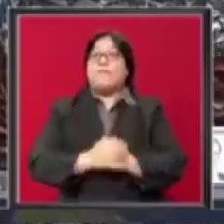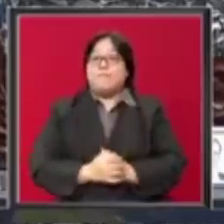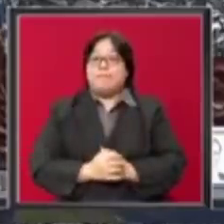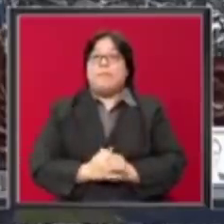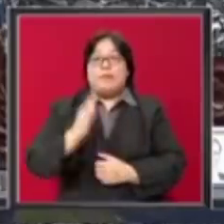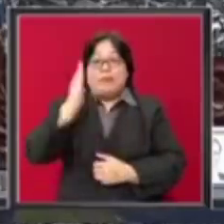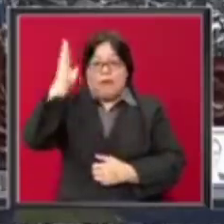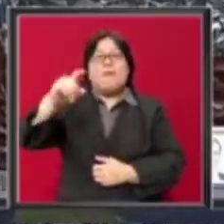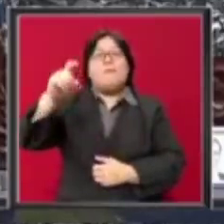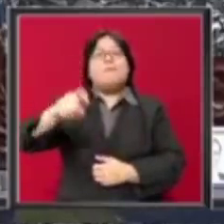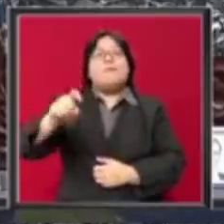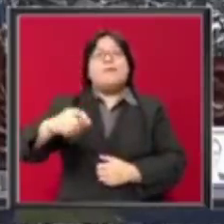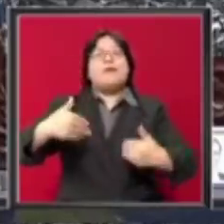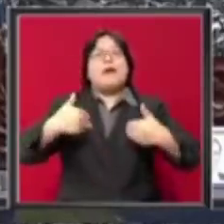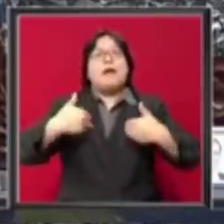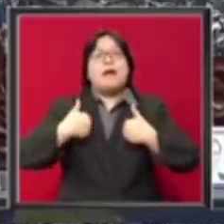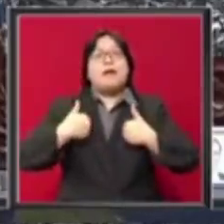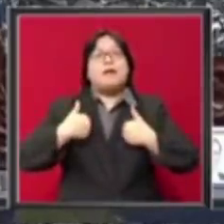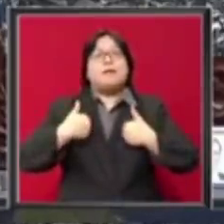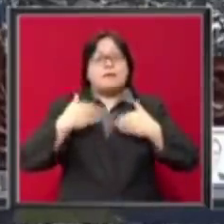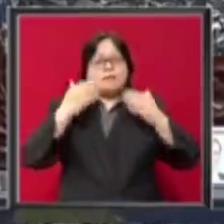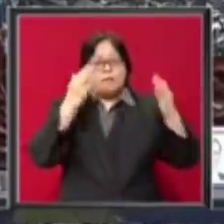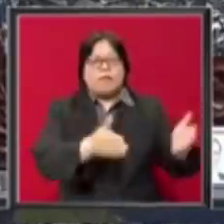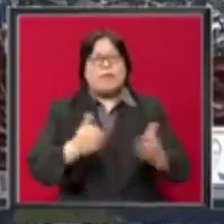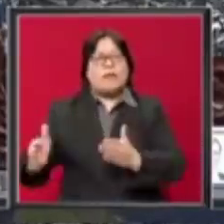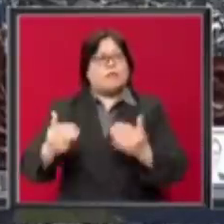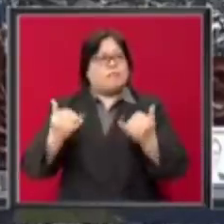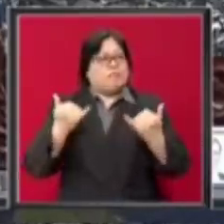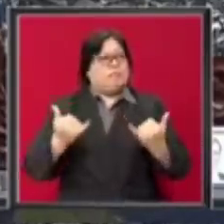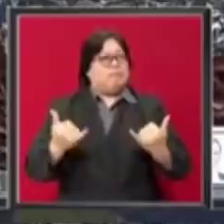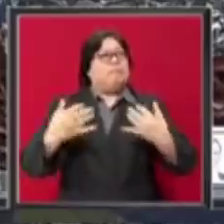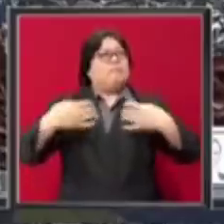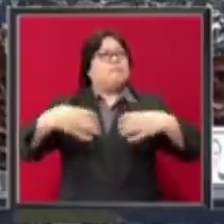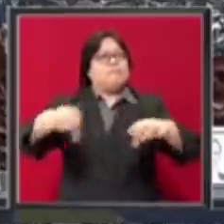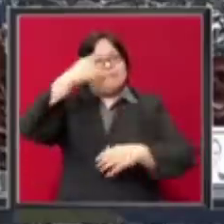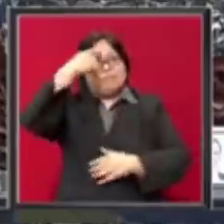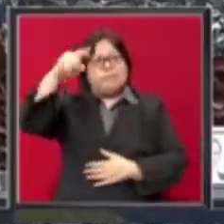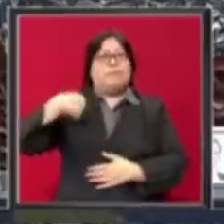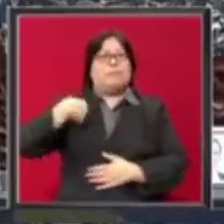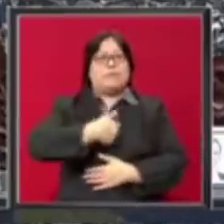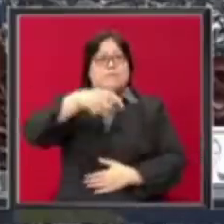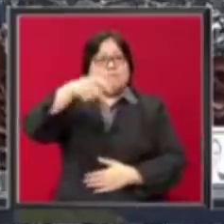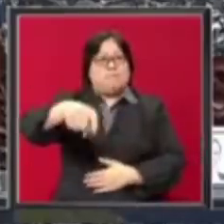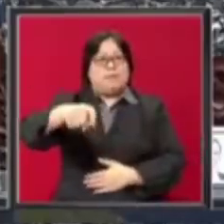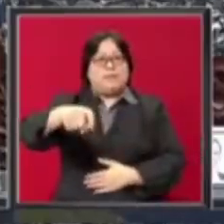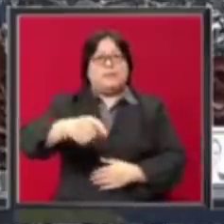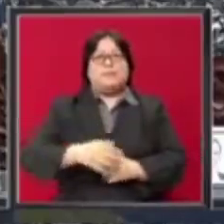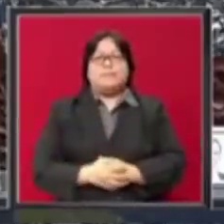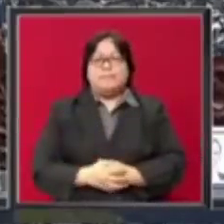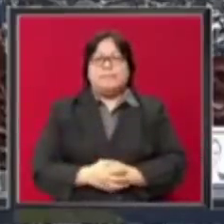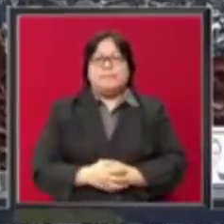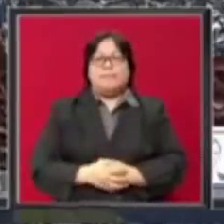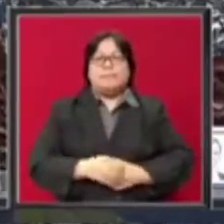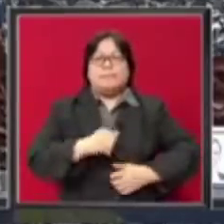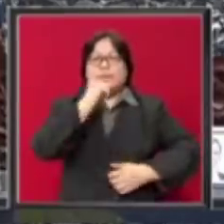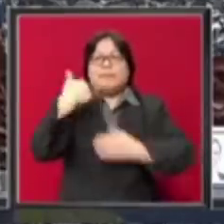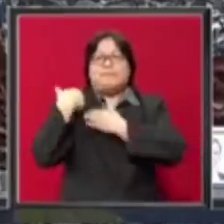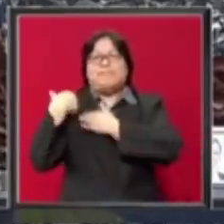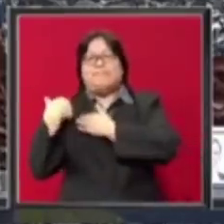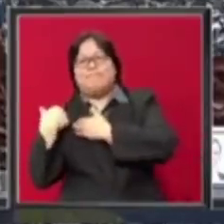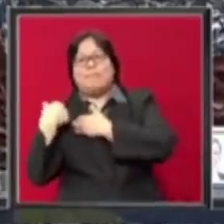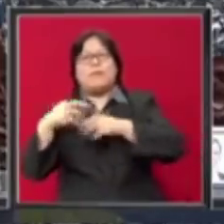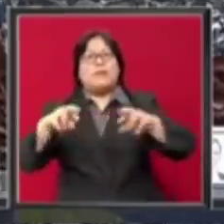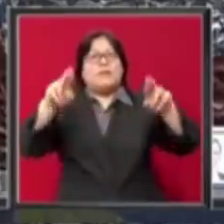akan pastikan bahawa ada rencana segera untuk memastikan ia tidak membebankan